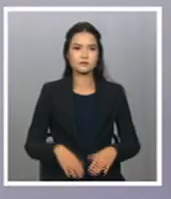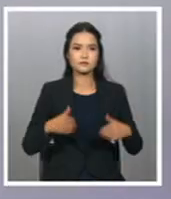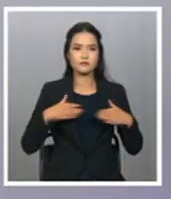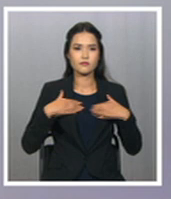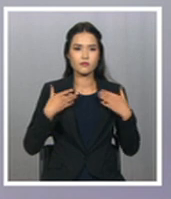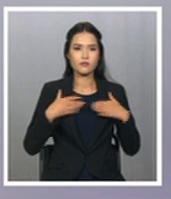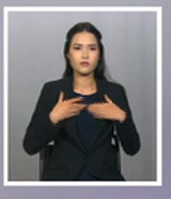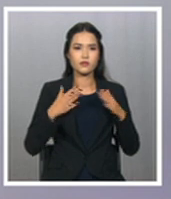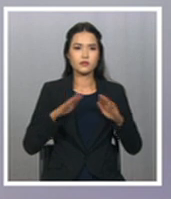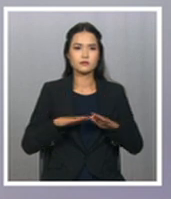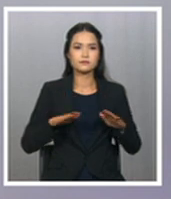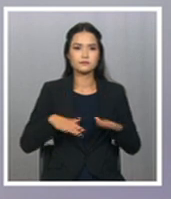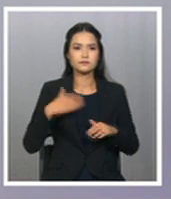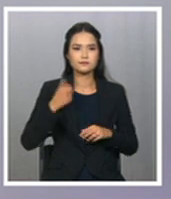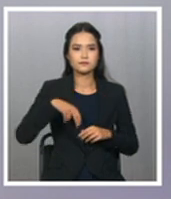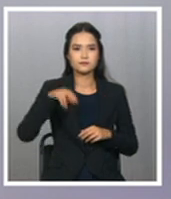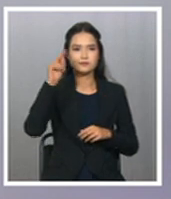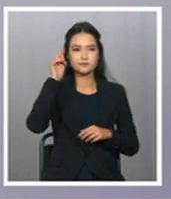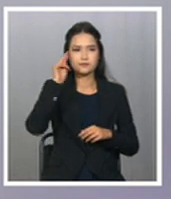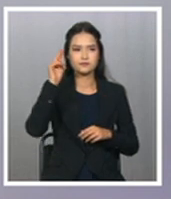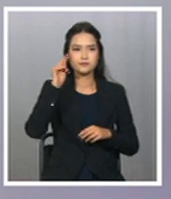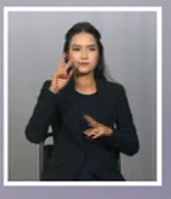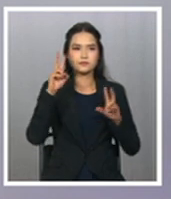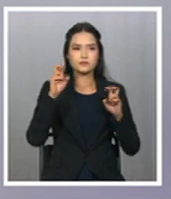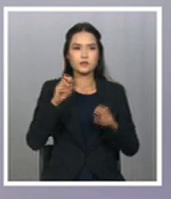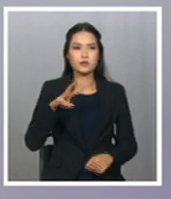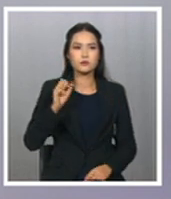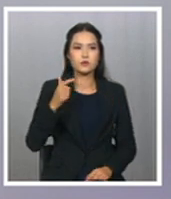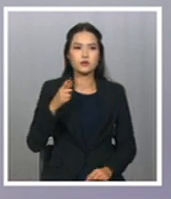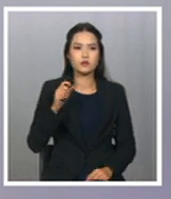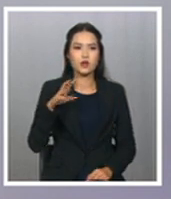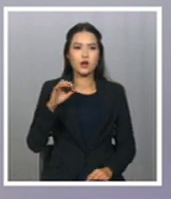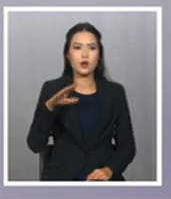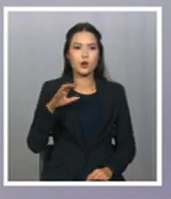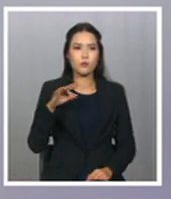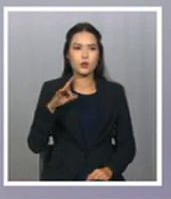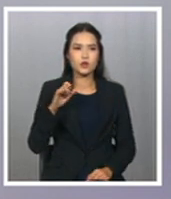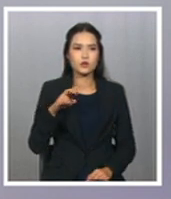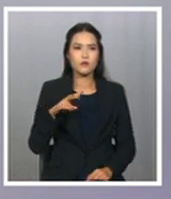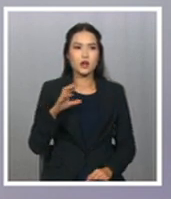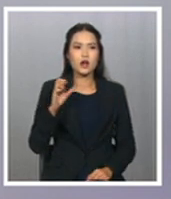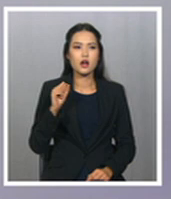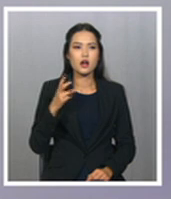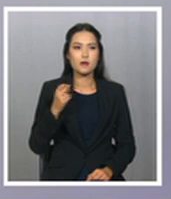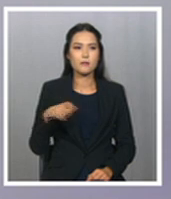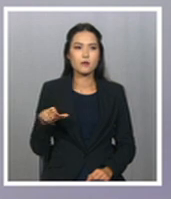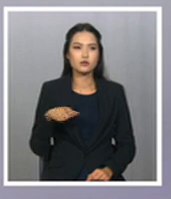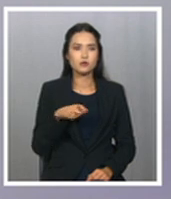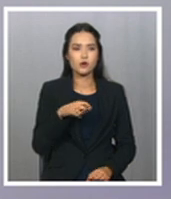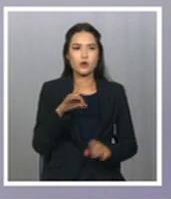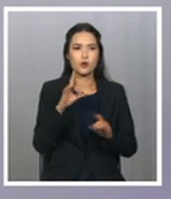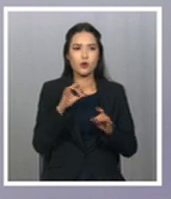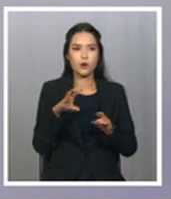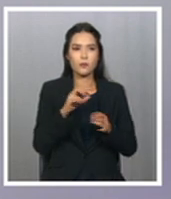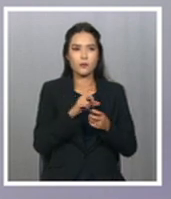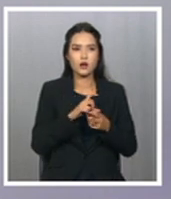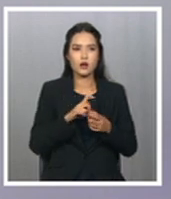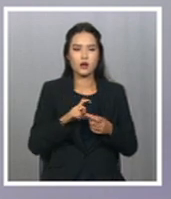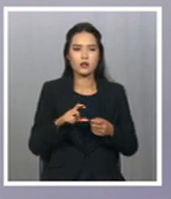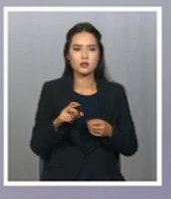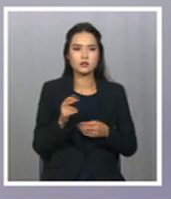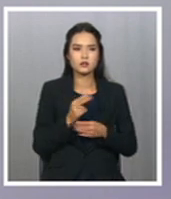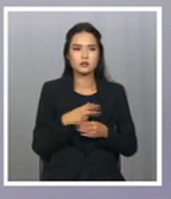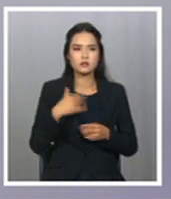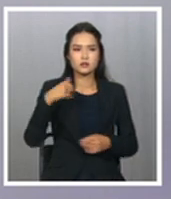Сәлеметсіздер ме, оқушылар? Бүгінгі сабағымыздың тақырыбы Мұхтар Әуезовтің Абай жолы романындағы типтік бейнелер.